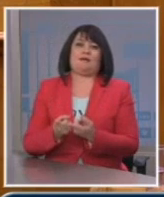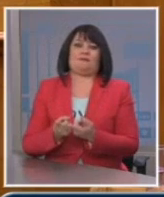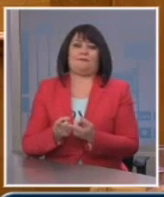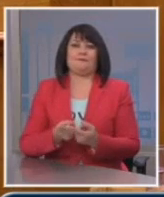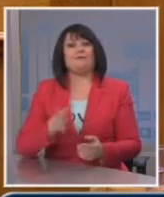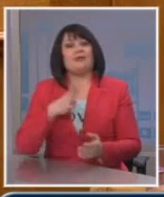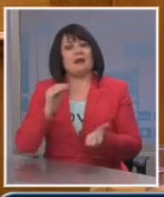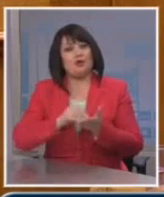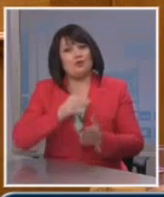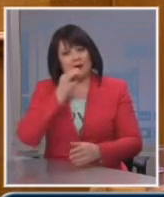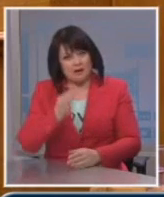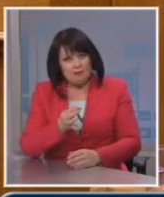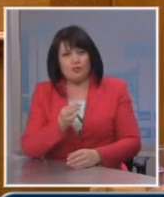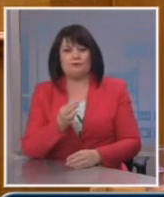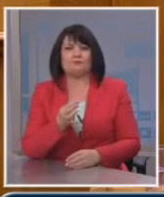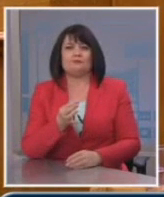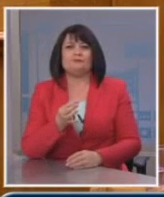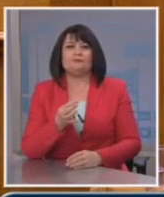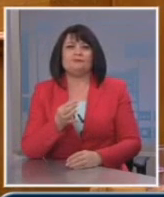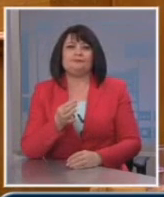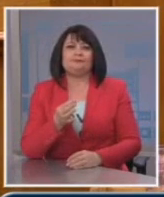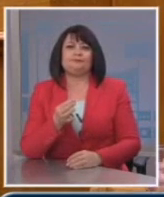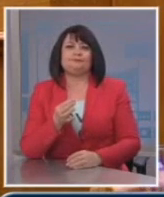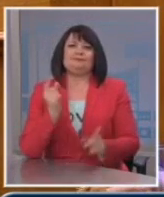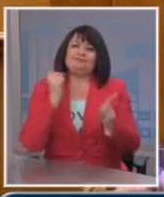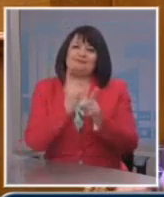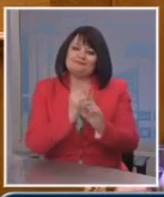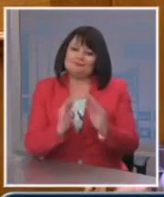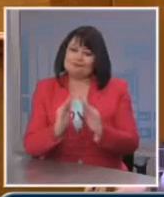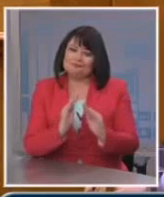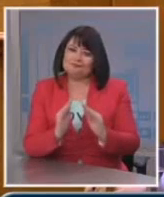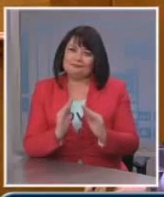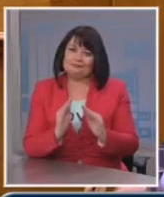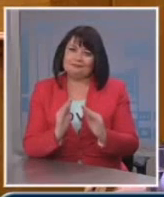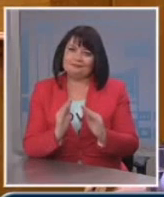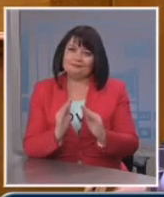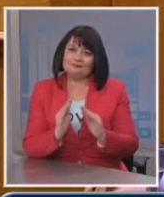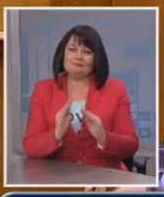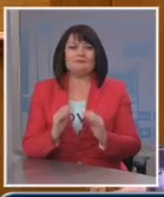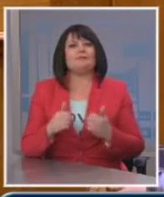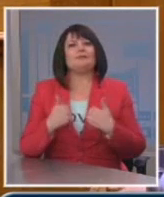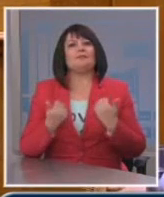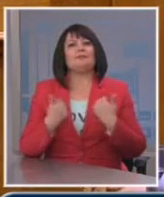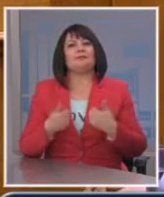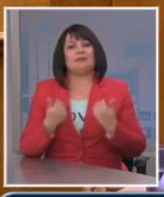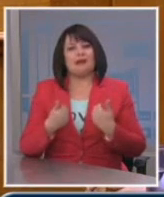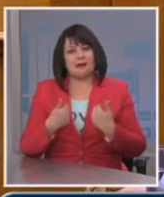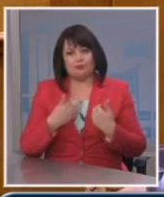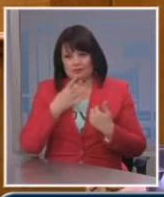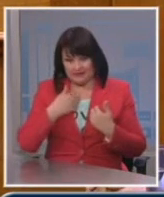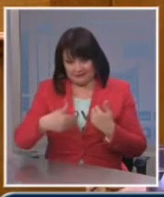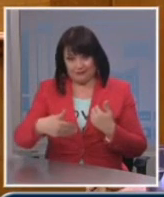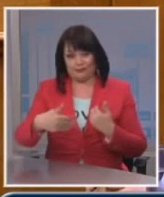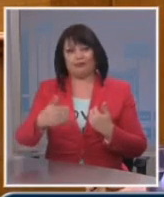Θέλω επίσης να αναφερθώ στην ειδική μέρημνα για τους νέους που βρίσκονται στα πρώτα βήματα